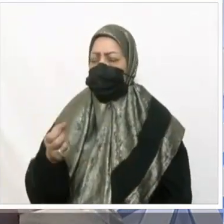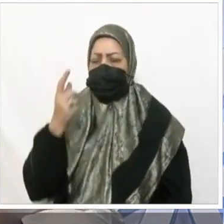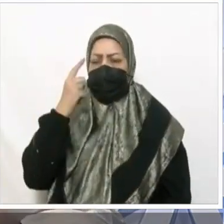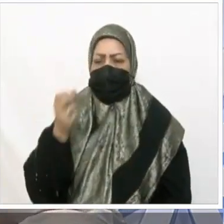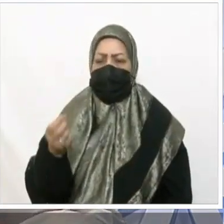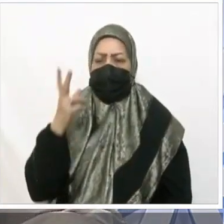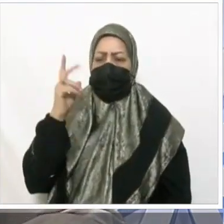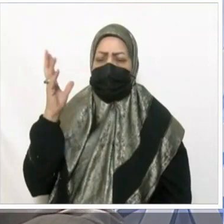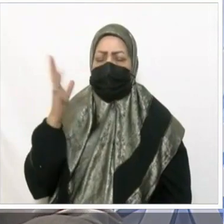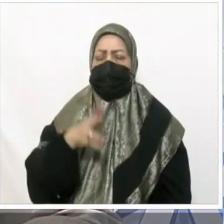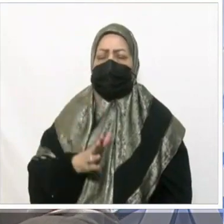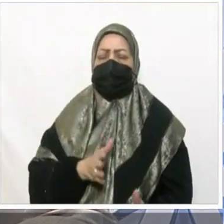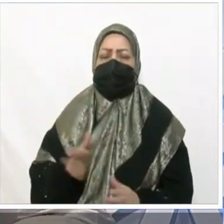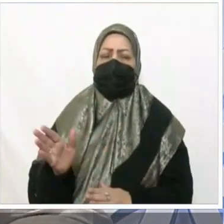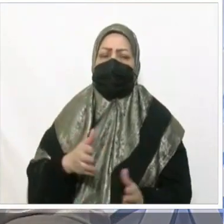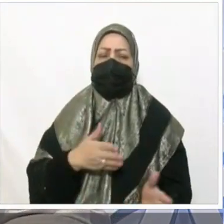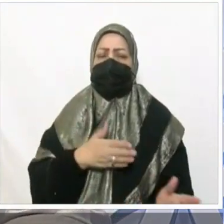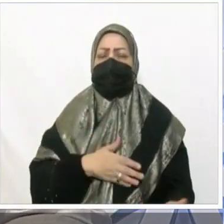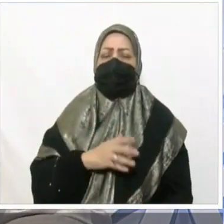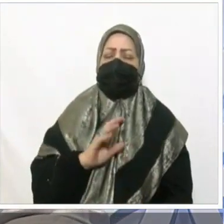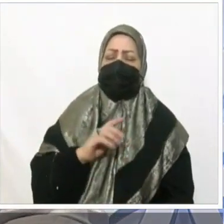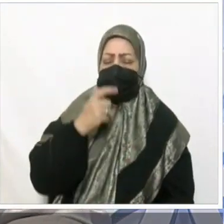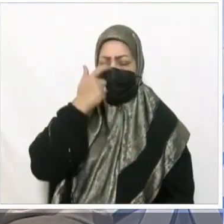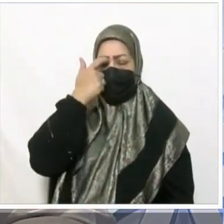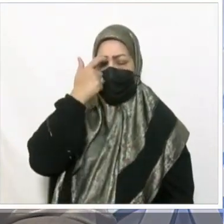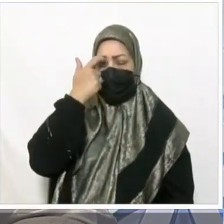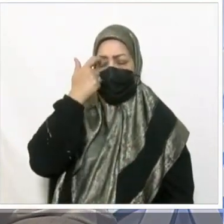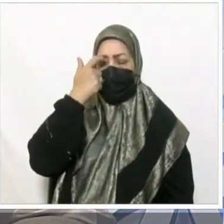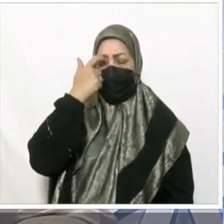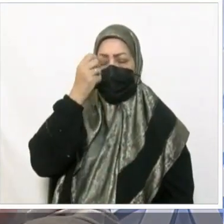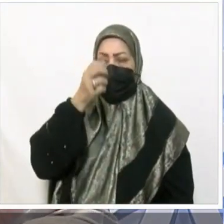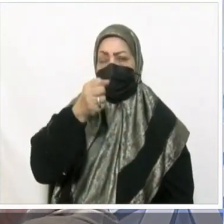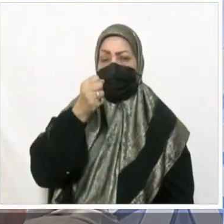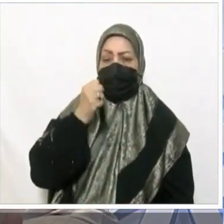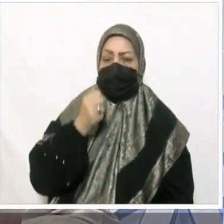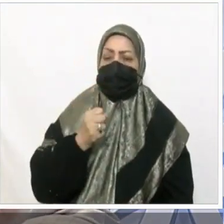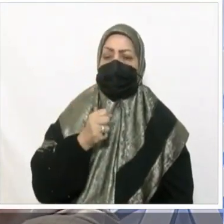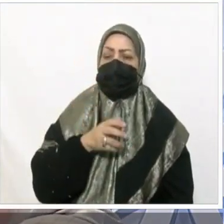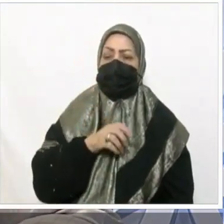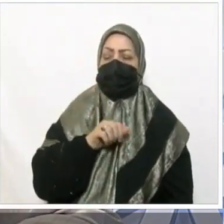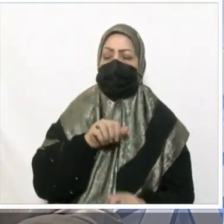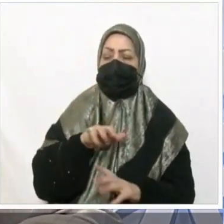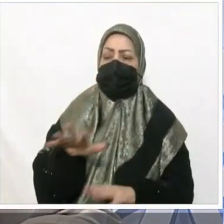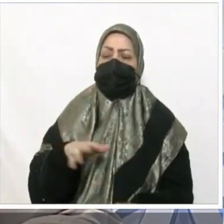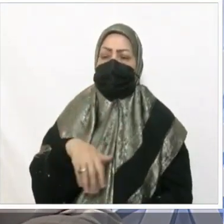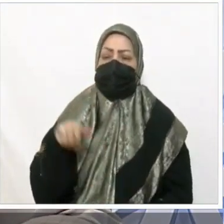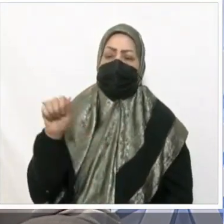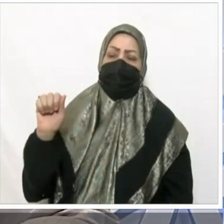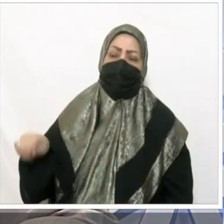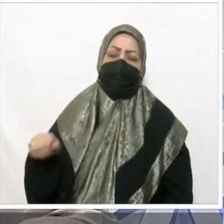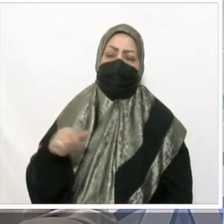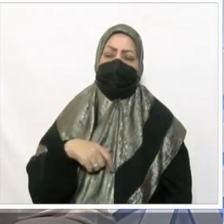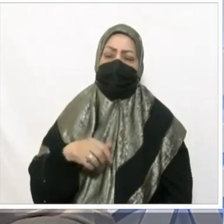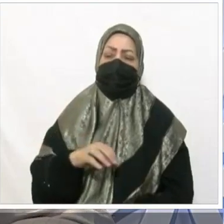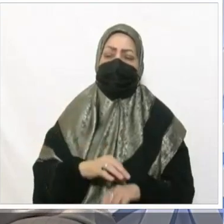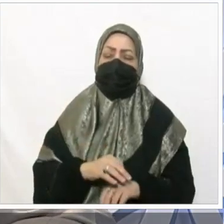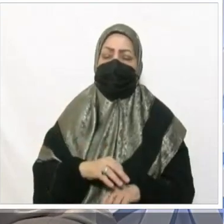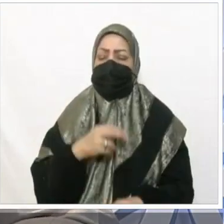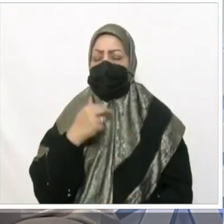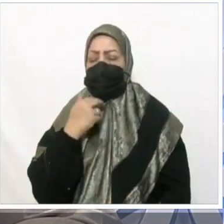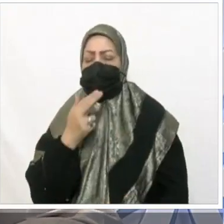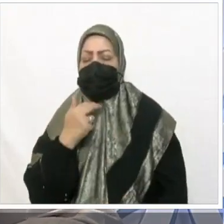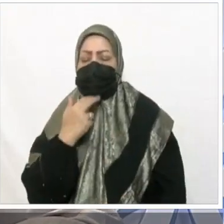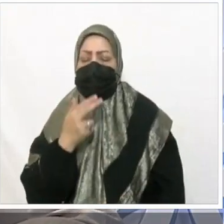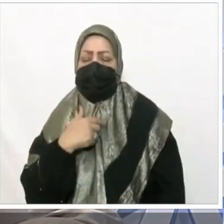المنابر علنا، وللأسف سلبية كبيرة من الناس. تجد الناس ما لهاش علاقة بالموضوع ويقول، بل ربما قال